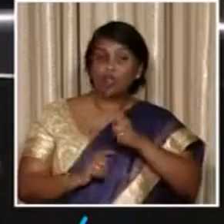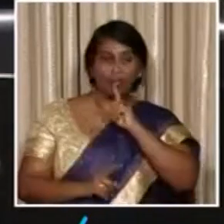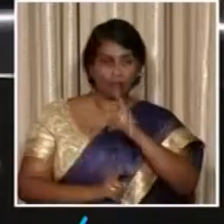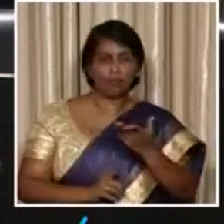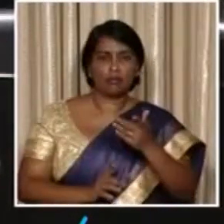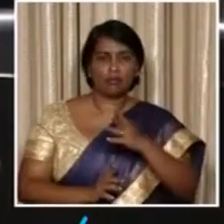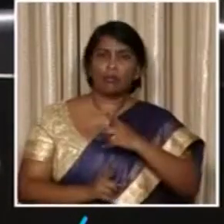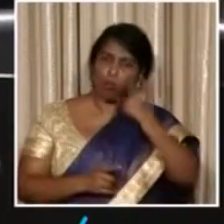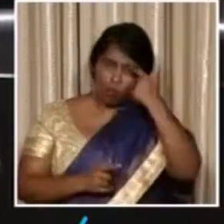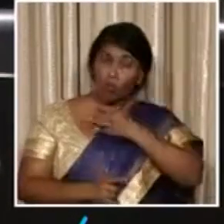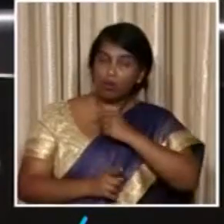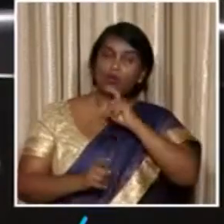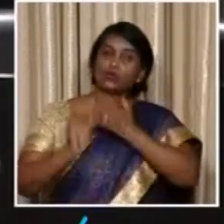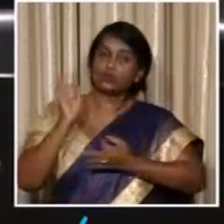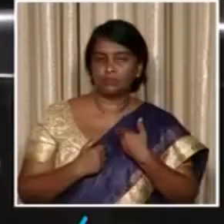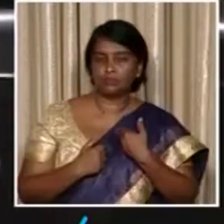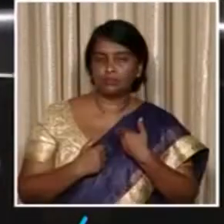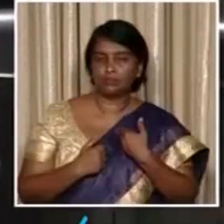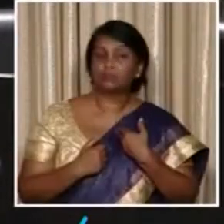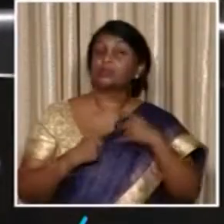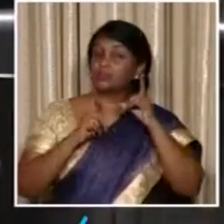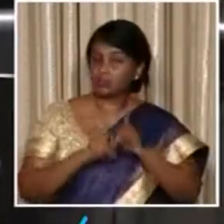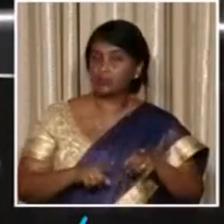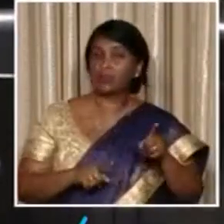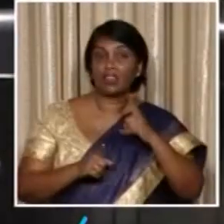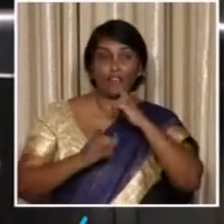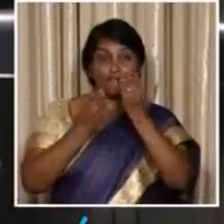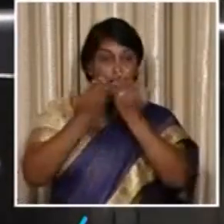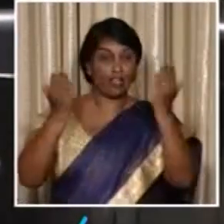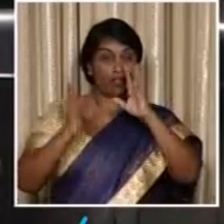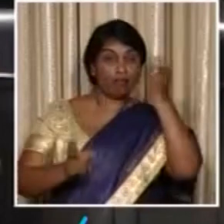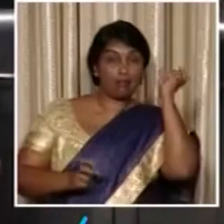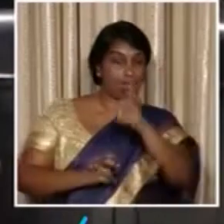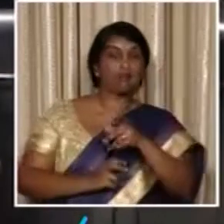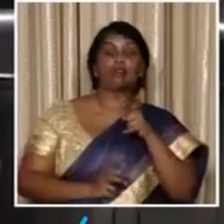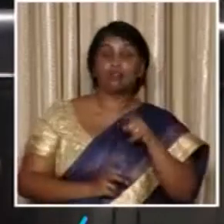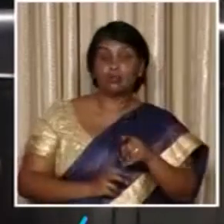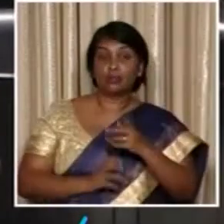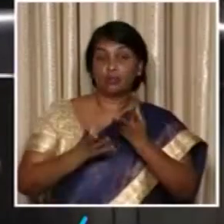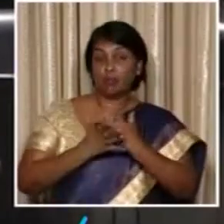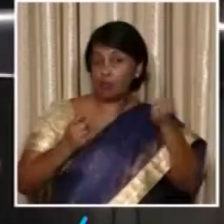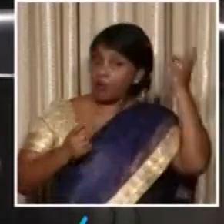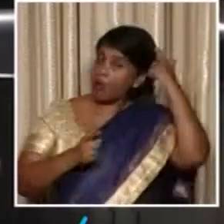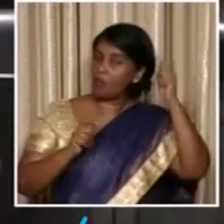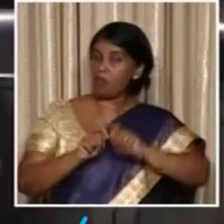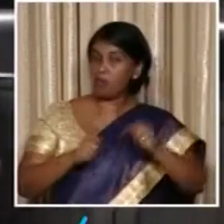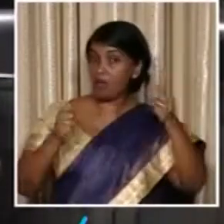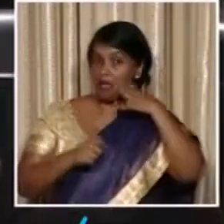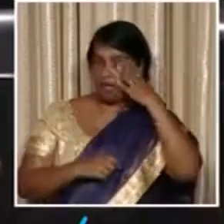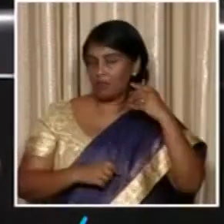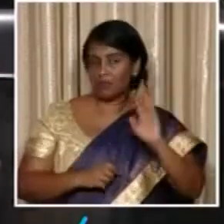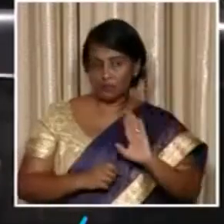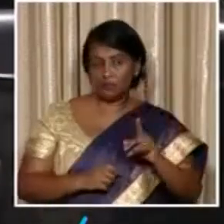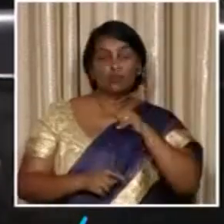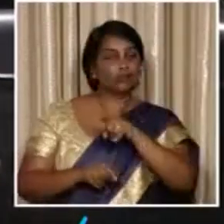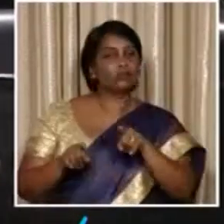පුළුවන්. පුළුවන් නම් මට නඩු දාන්න. මෙන්න පෙන්නන්න. මේවා වීදුරු ගැවල් වල ඉඳලා ගල් ගහ ගන්න. හැබැයි කුඩු වෙන්නේ ඔලු කට්ට. ඒක අමතක කරන්න එපා.